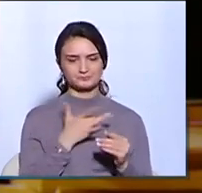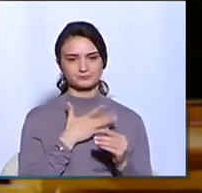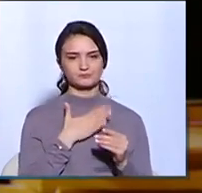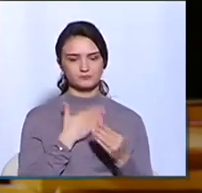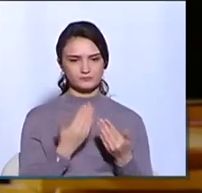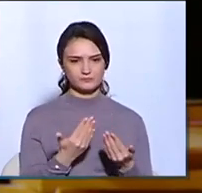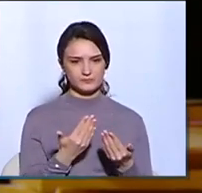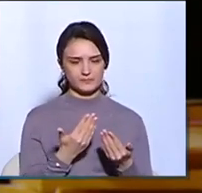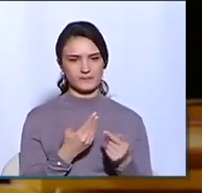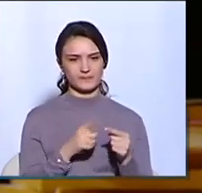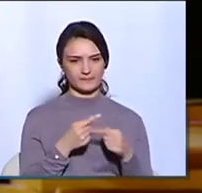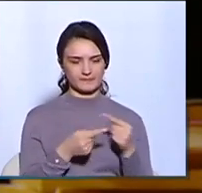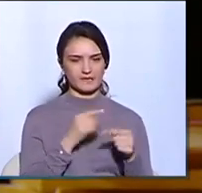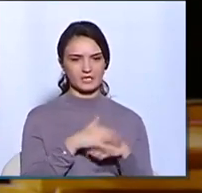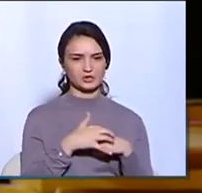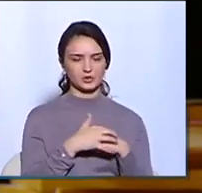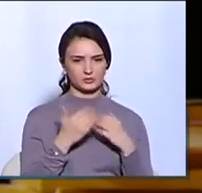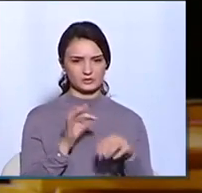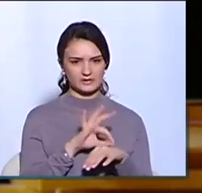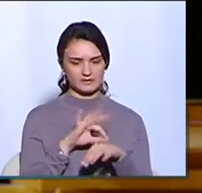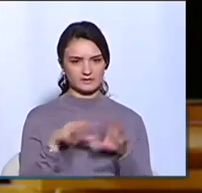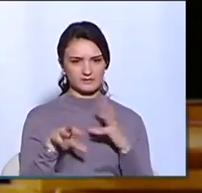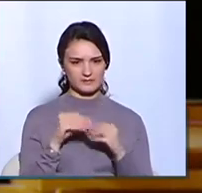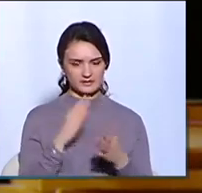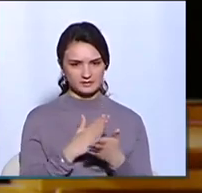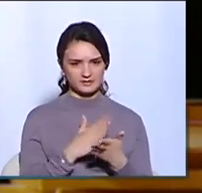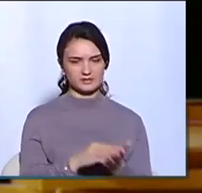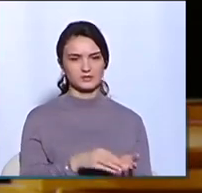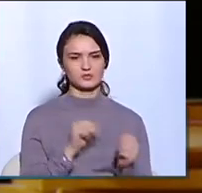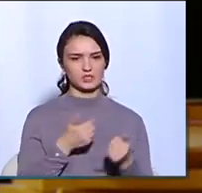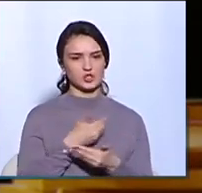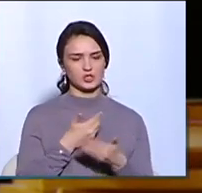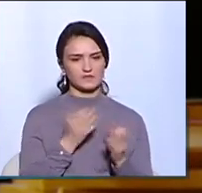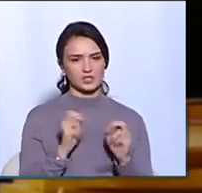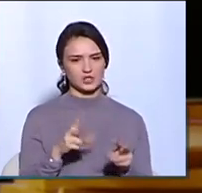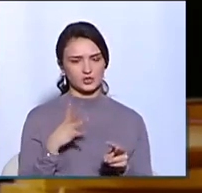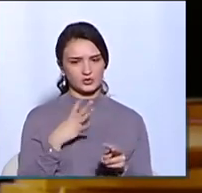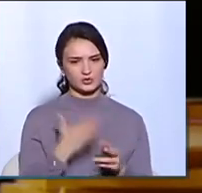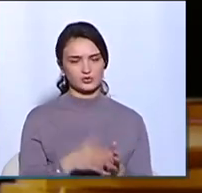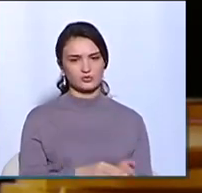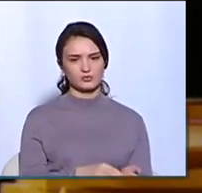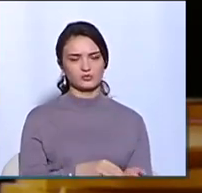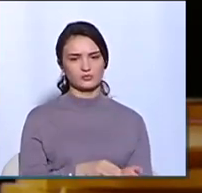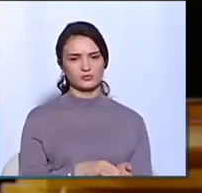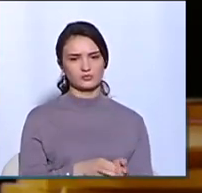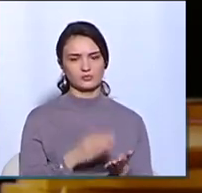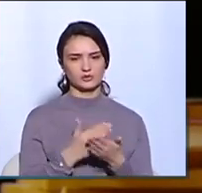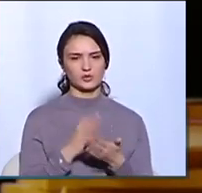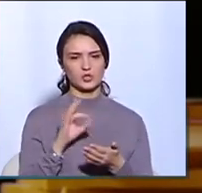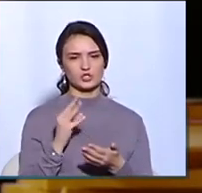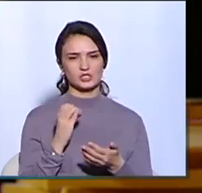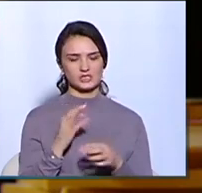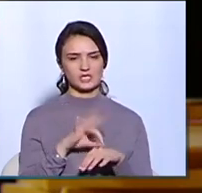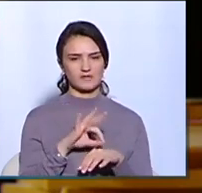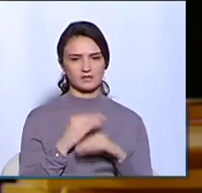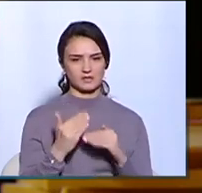მემკვიდრული ანგიოედემა, რომელიც ალერგოლოგიური დაავადება არის და შეიძლება სიცოცხლისთვის საშიშიც კი აღმოჩნდეს, აგრეთვე გოშეს დაავადება